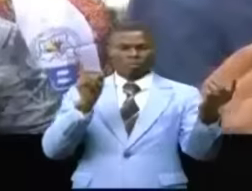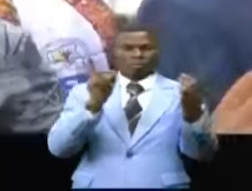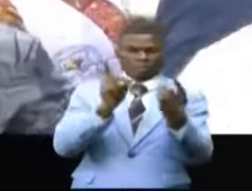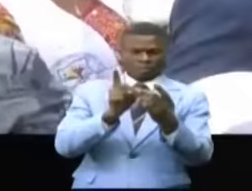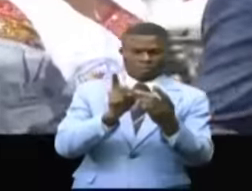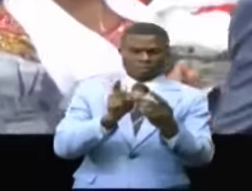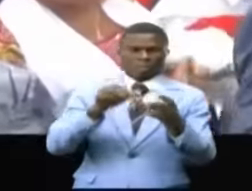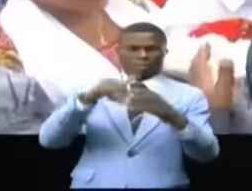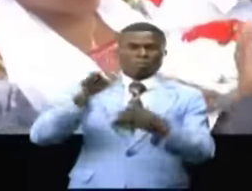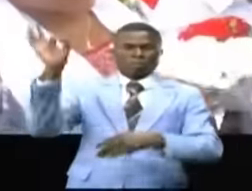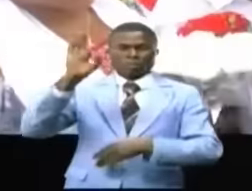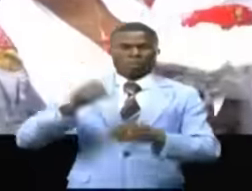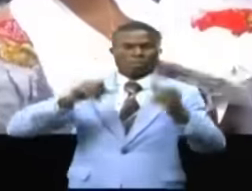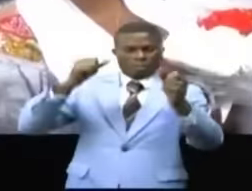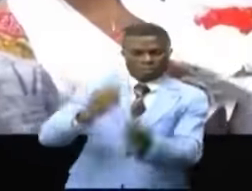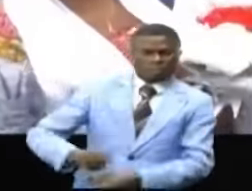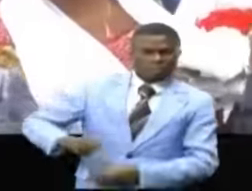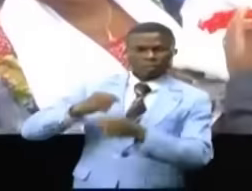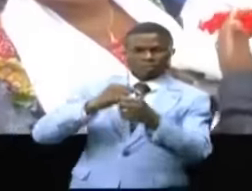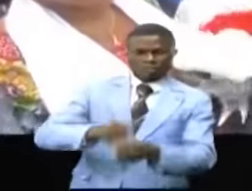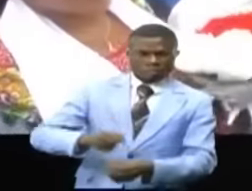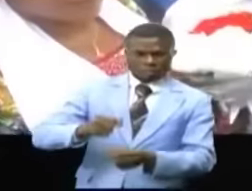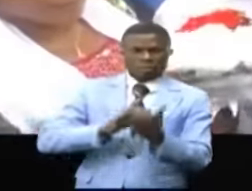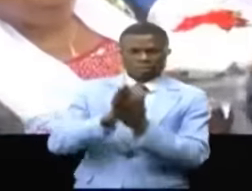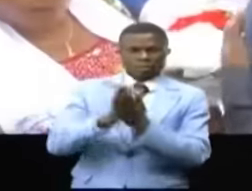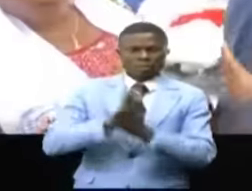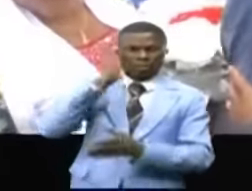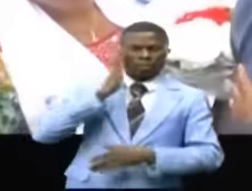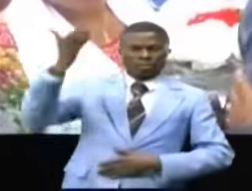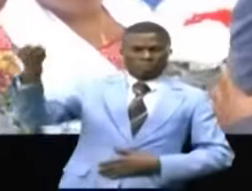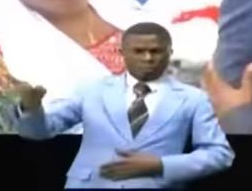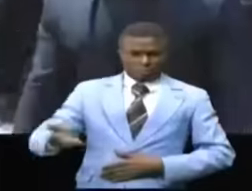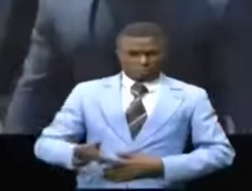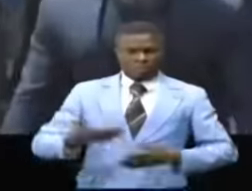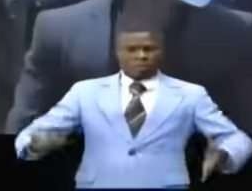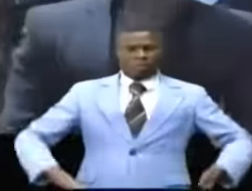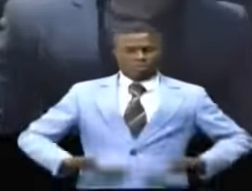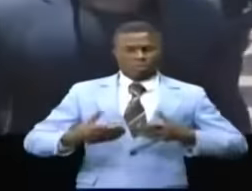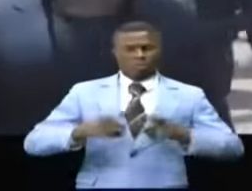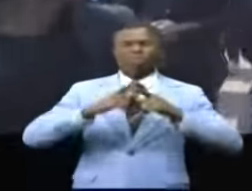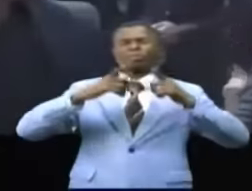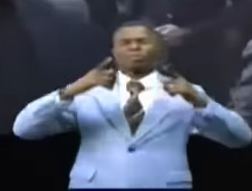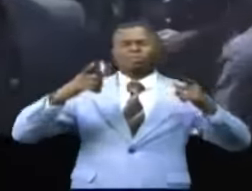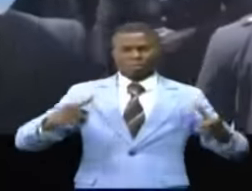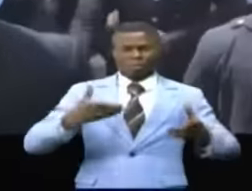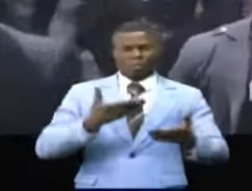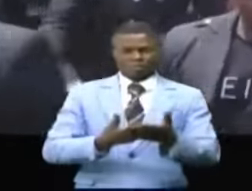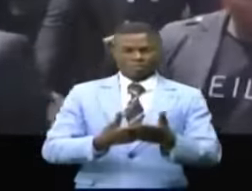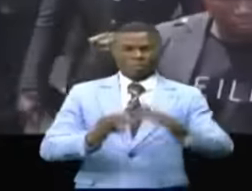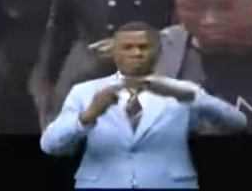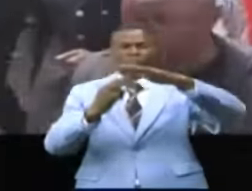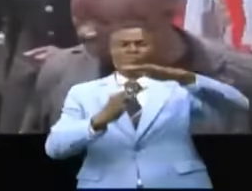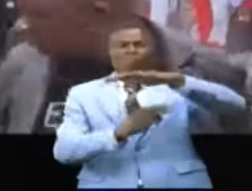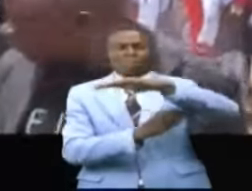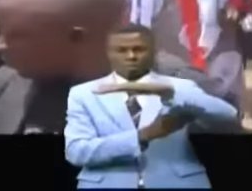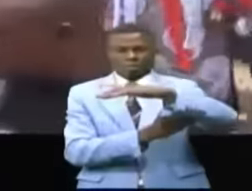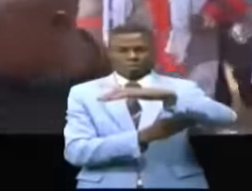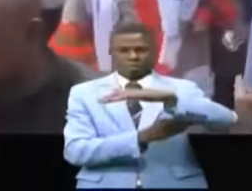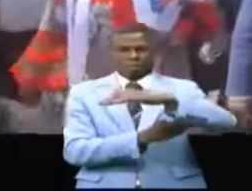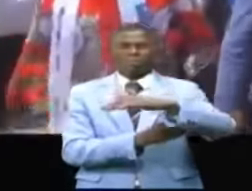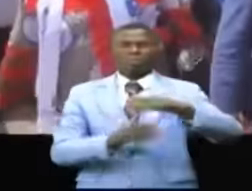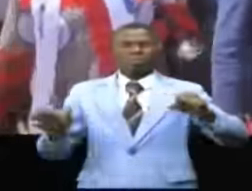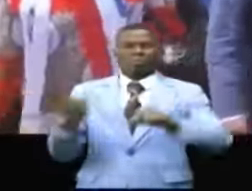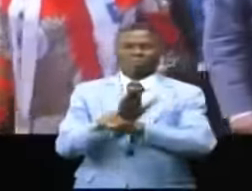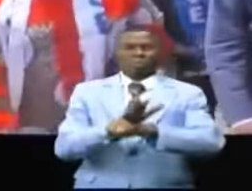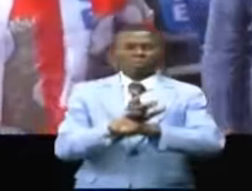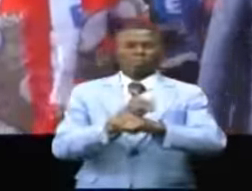pleine euphorie en pirogue, comme pour lui souhaiter la bienvenue. L'ambiance est à son comble. Le port Iwussi est pris d'assaut